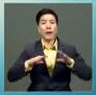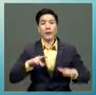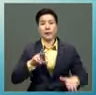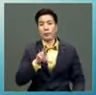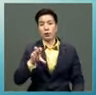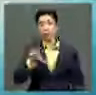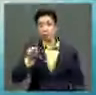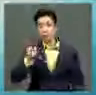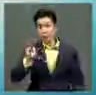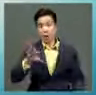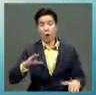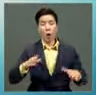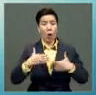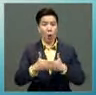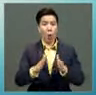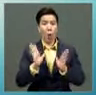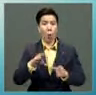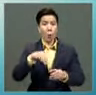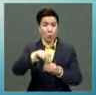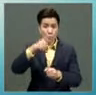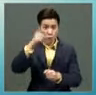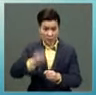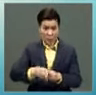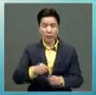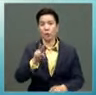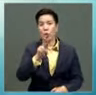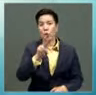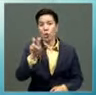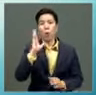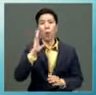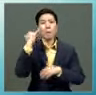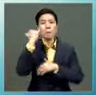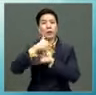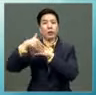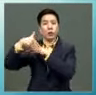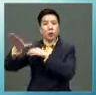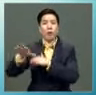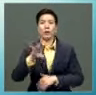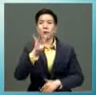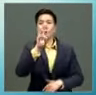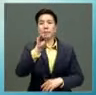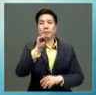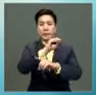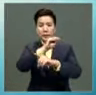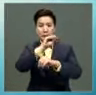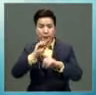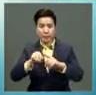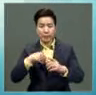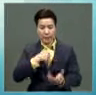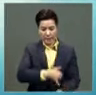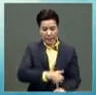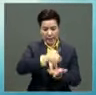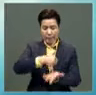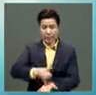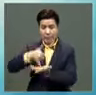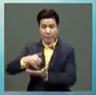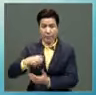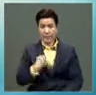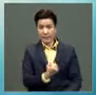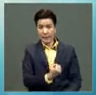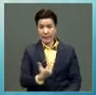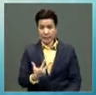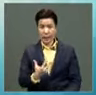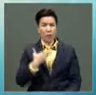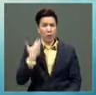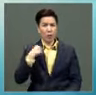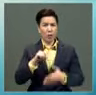ห้องมีผู้อาศัยจริง200ห้องเป็นชาวต่างชาติประมาณ 70% มีลิฟต์อยู่3ตัวคอนโดมิเนียมนี้เ